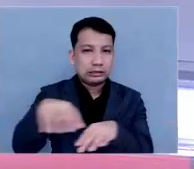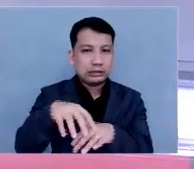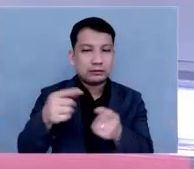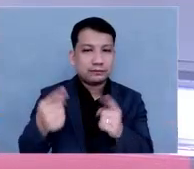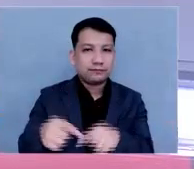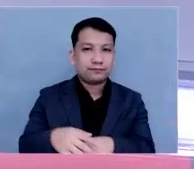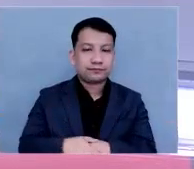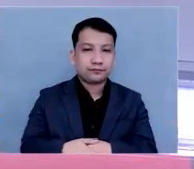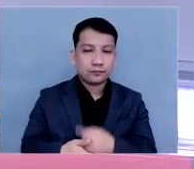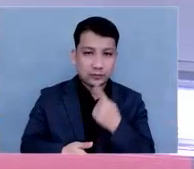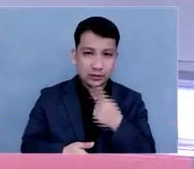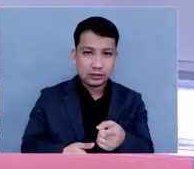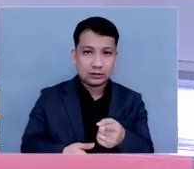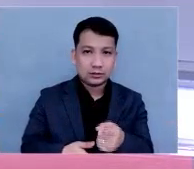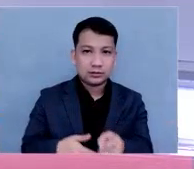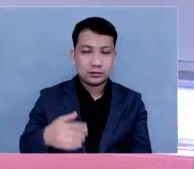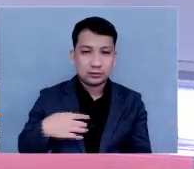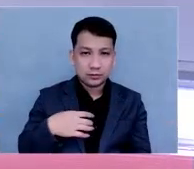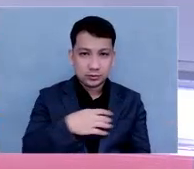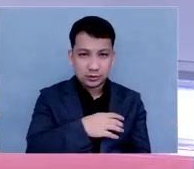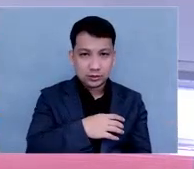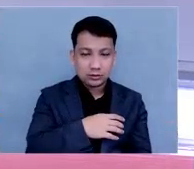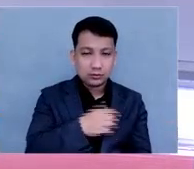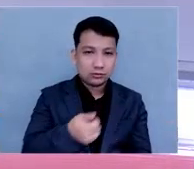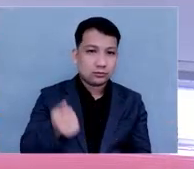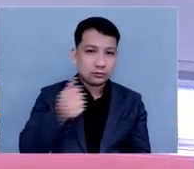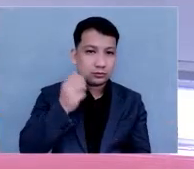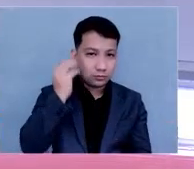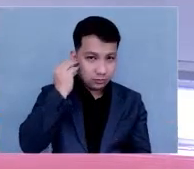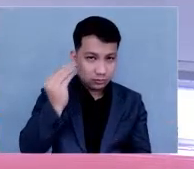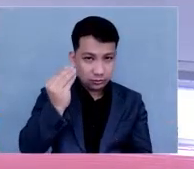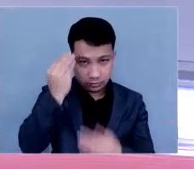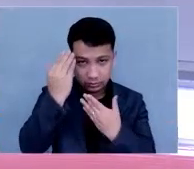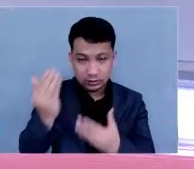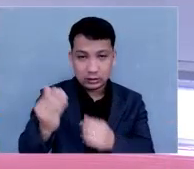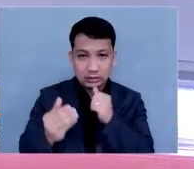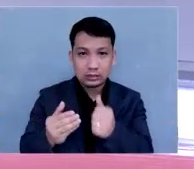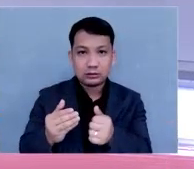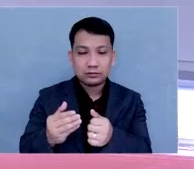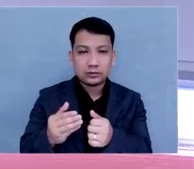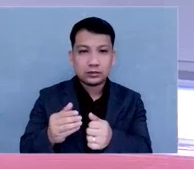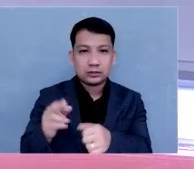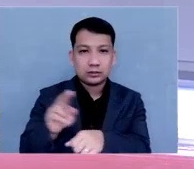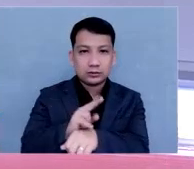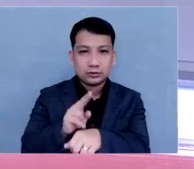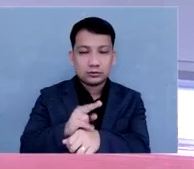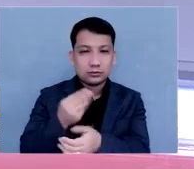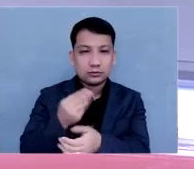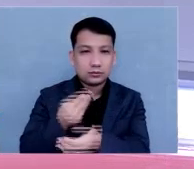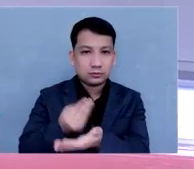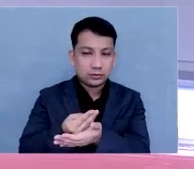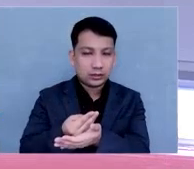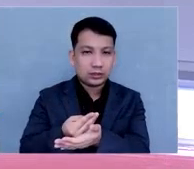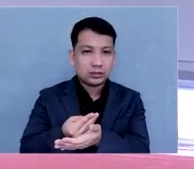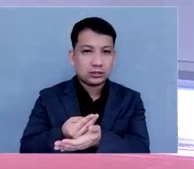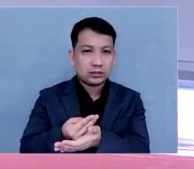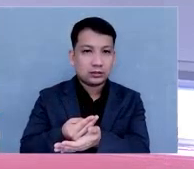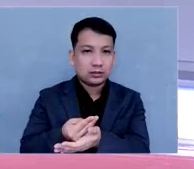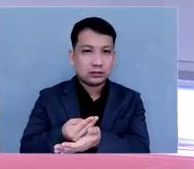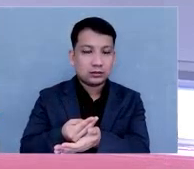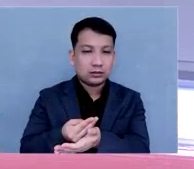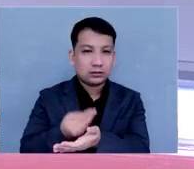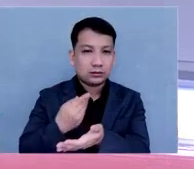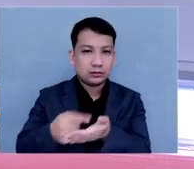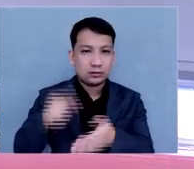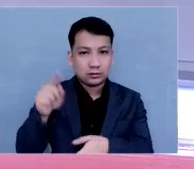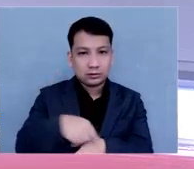bumwelta si House Speaker Martin rumualdez sa mga taong hindi ginastos ng tama ang pera ng bayan kaya binabak bakan